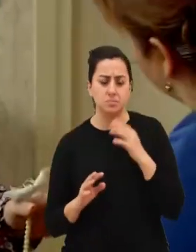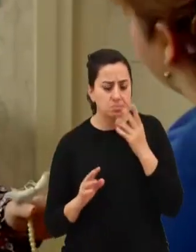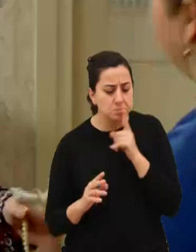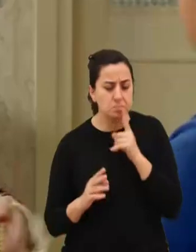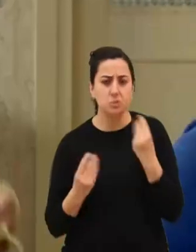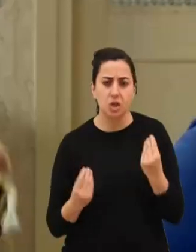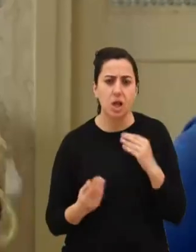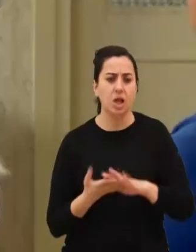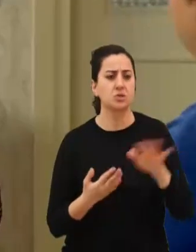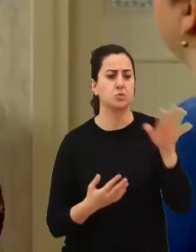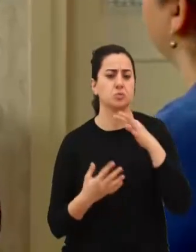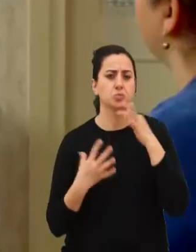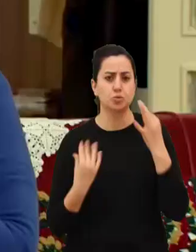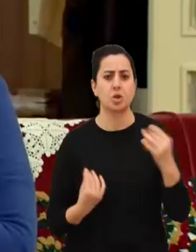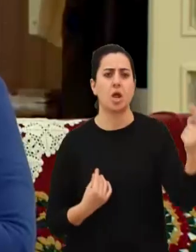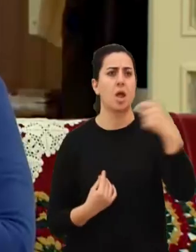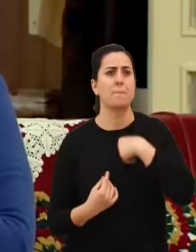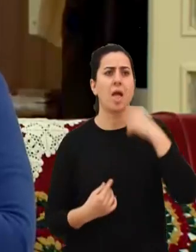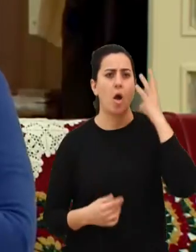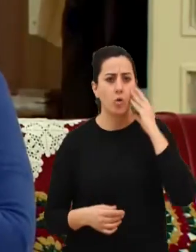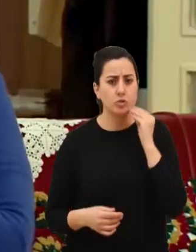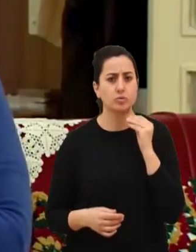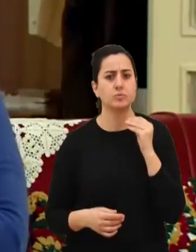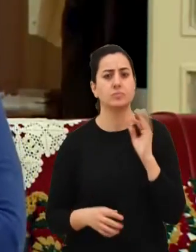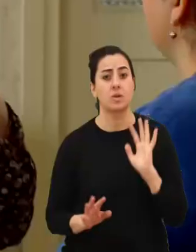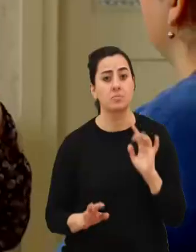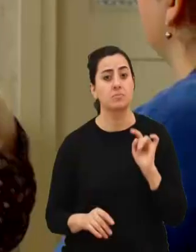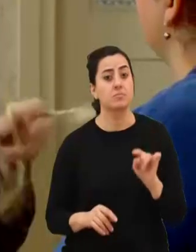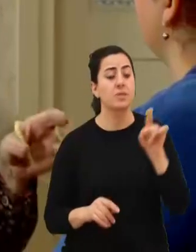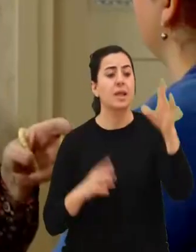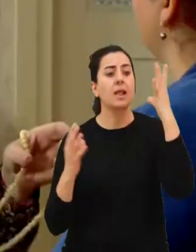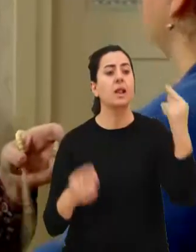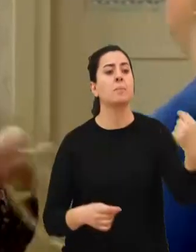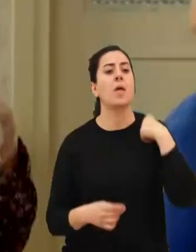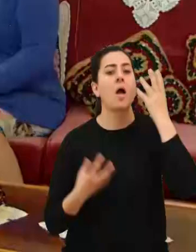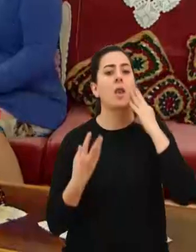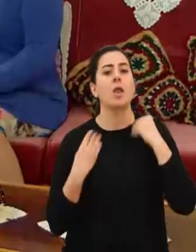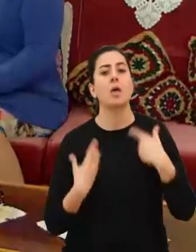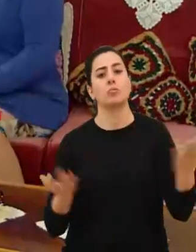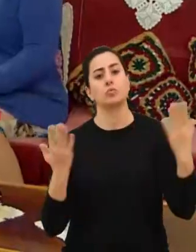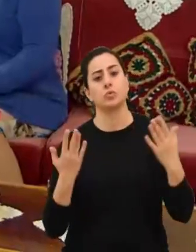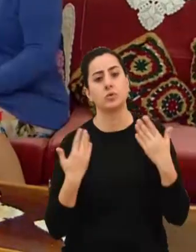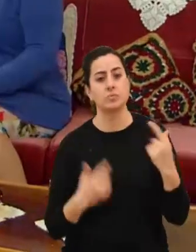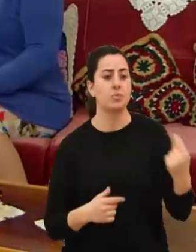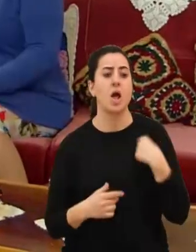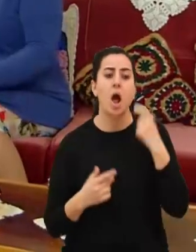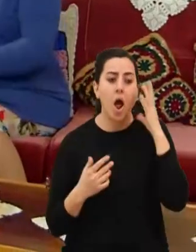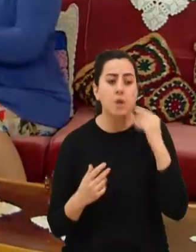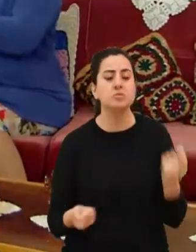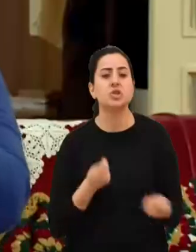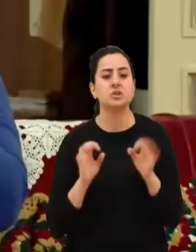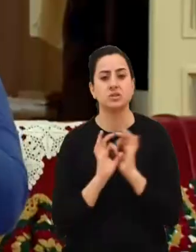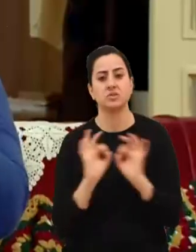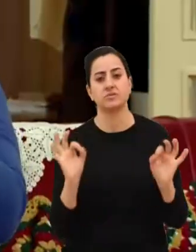her çizle isla. Her çiz beni anlay. Yalınız benim bu gelin anlamay. Anlamay, anlamayacak da